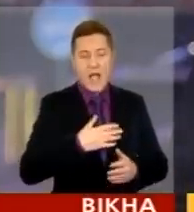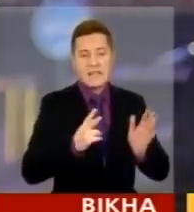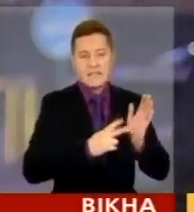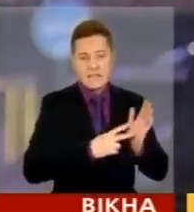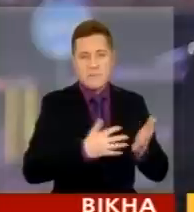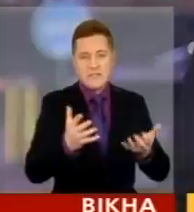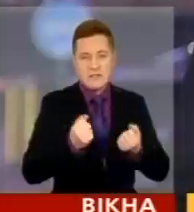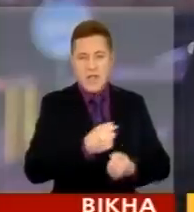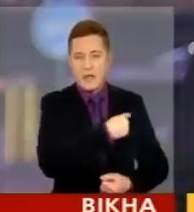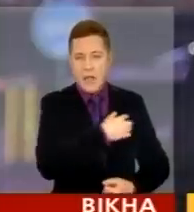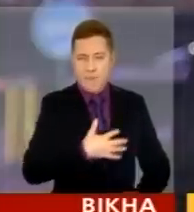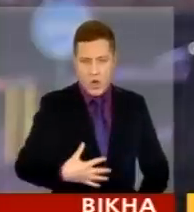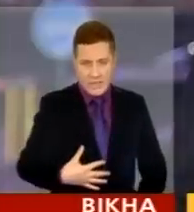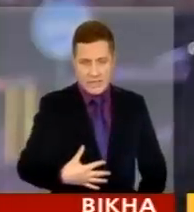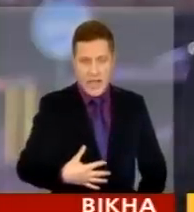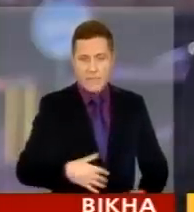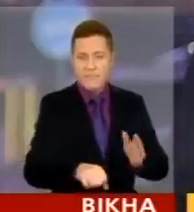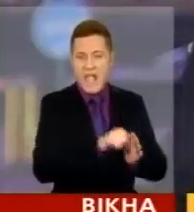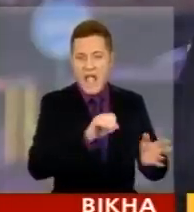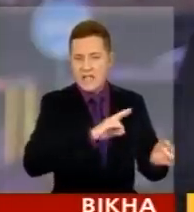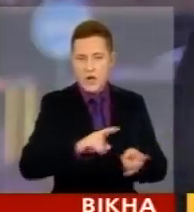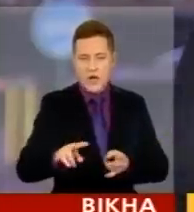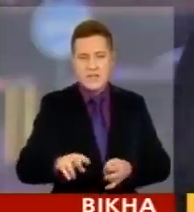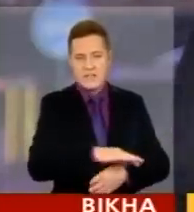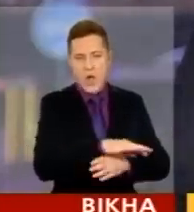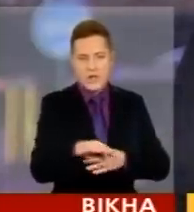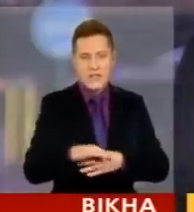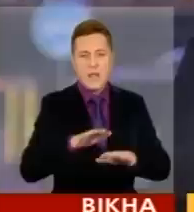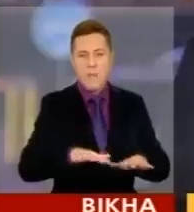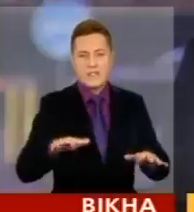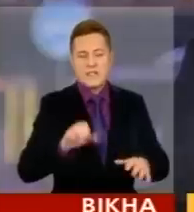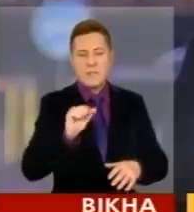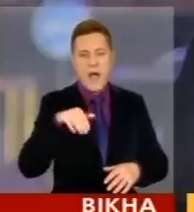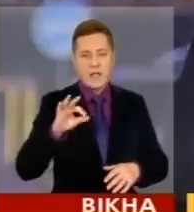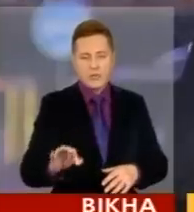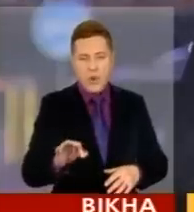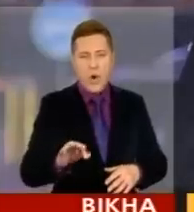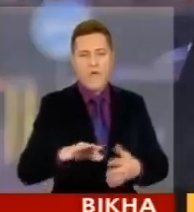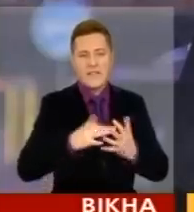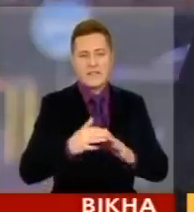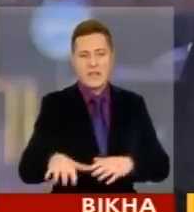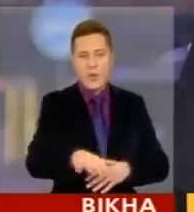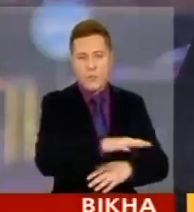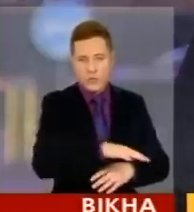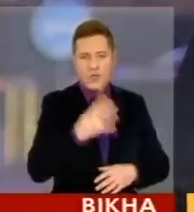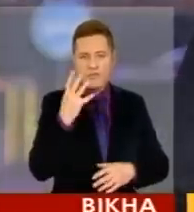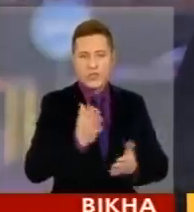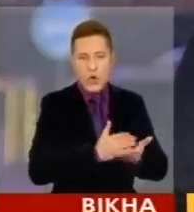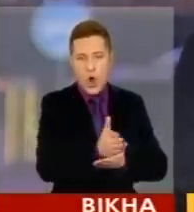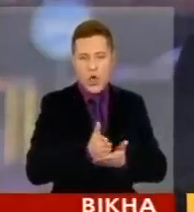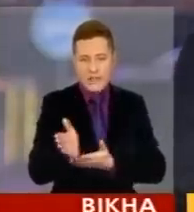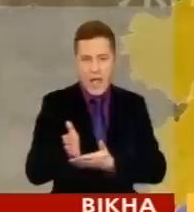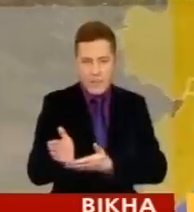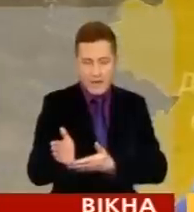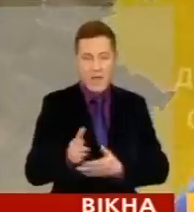зазнали поранення. Терористи готили по силам АТО та населеному пункту одразу у 4 напрямках. Так,